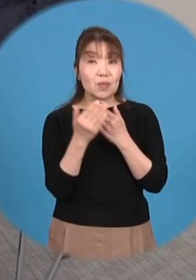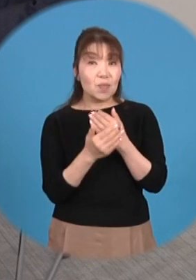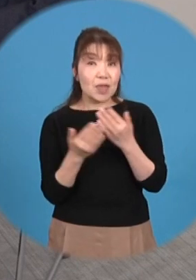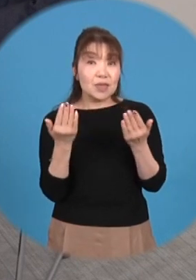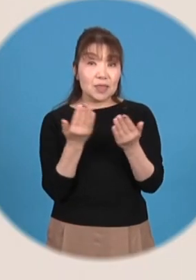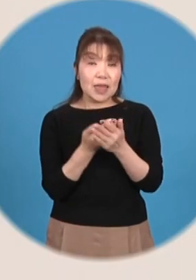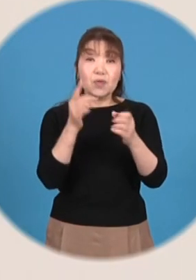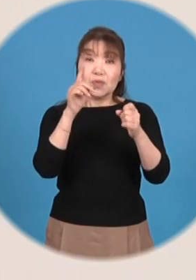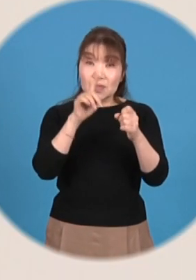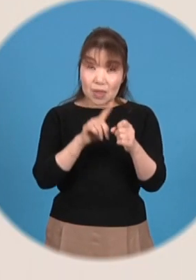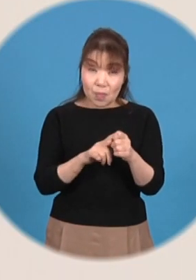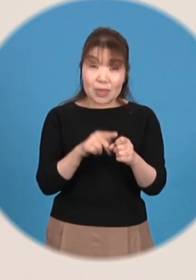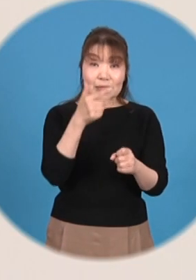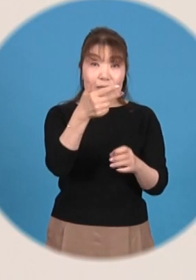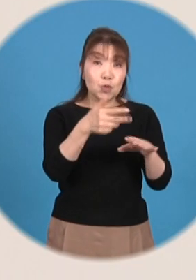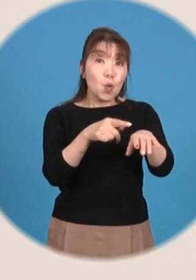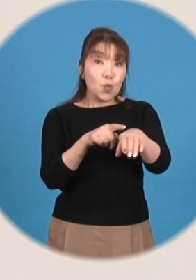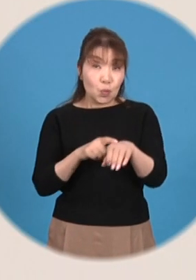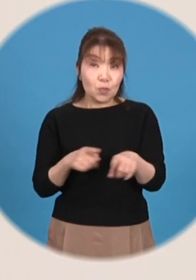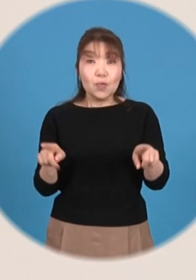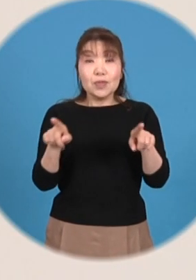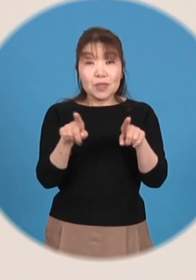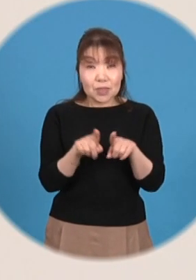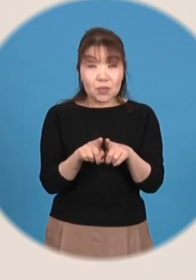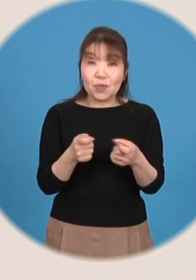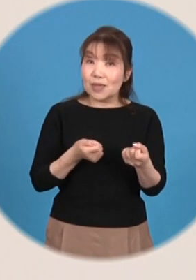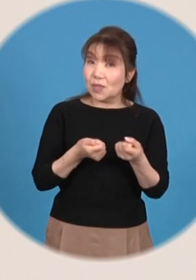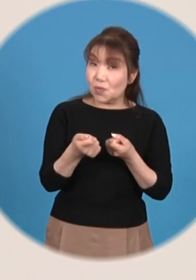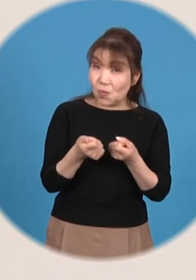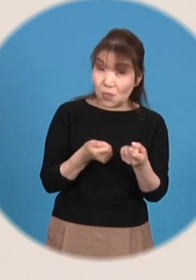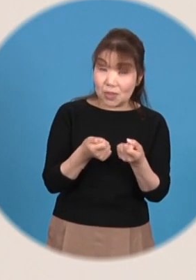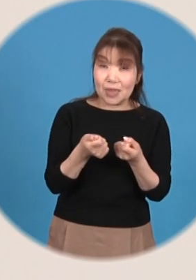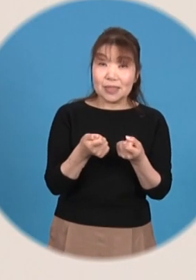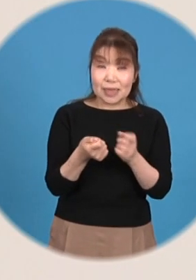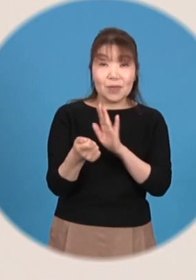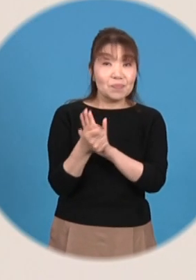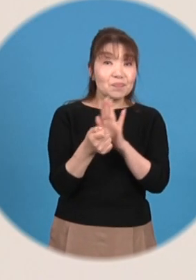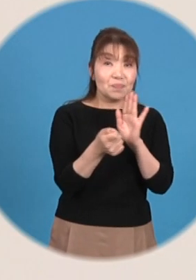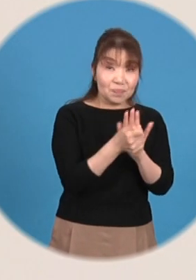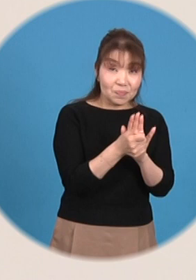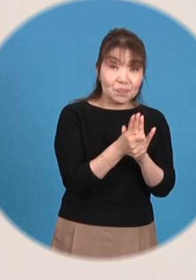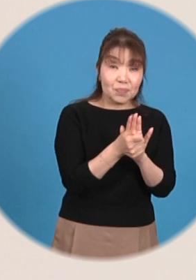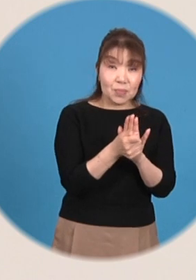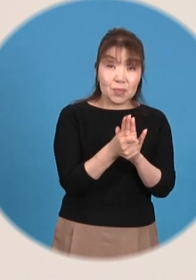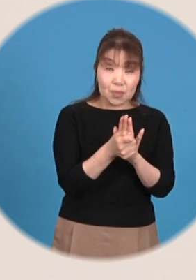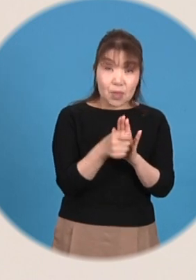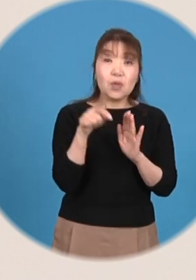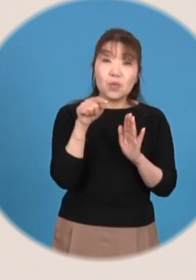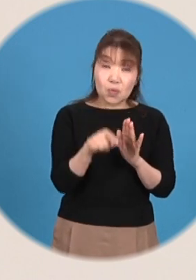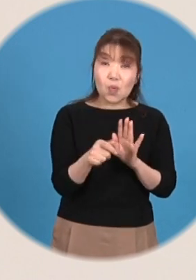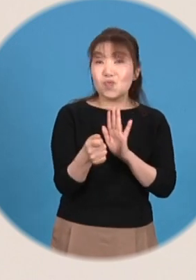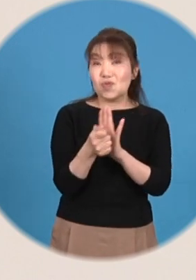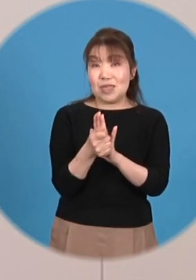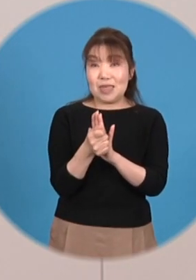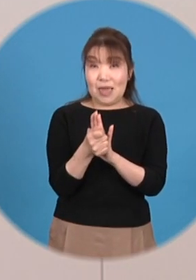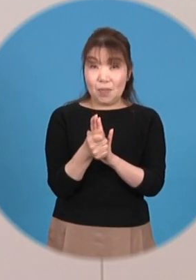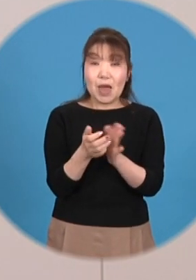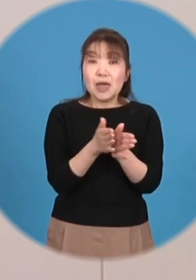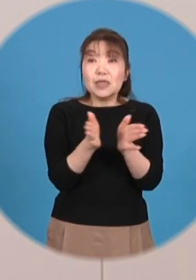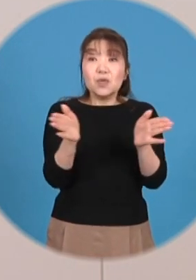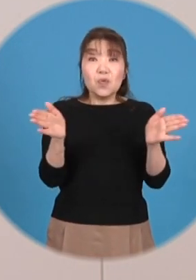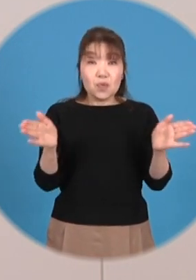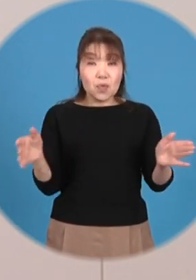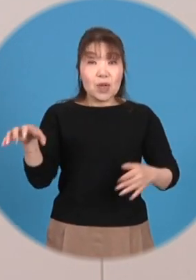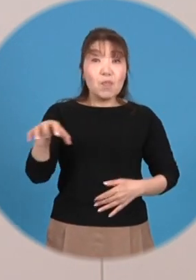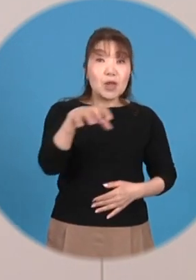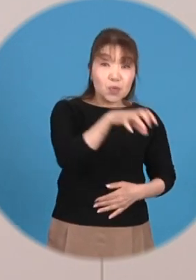になるように、市町村と一緒になって調整したりお手伝いしたりしている側面から支援して、まあ、いろんな